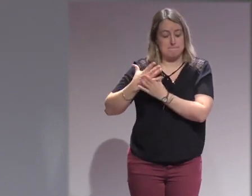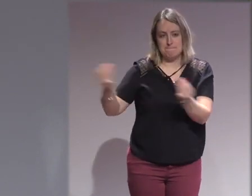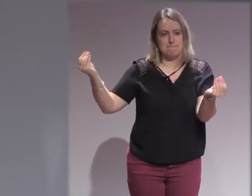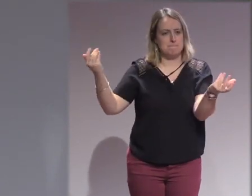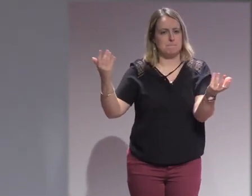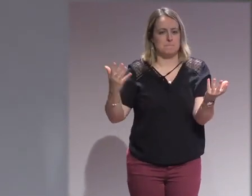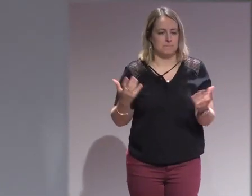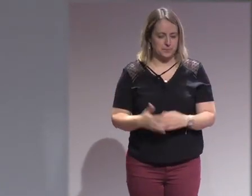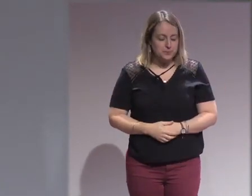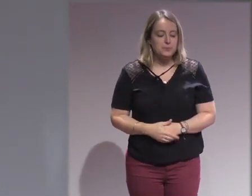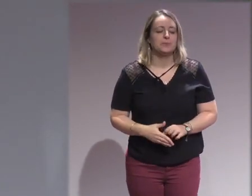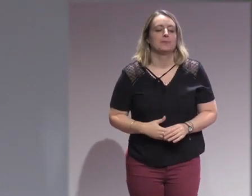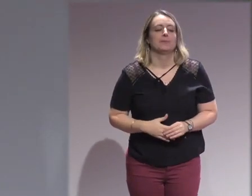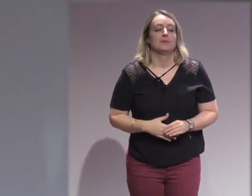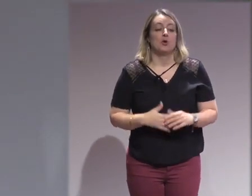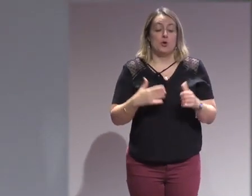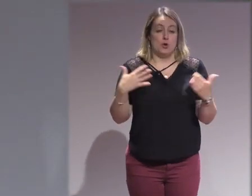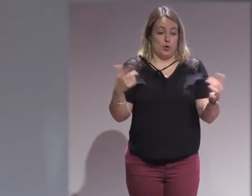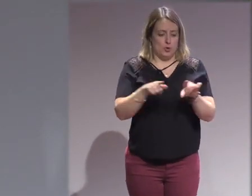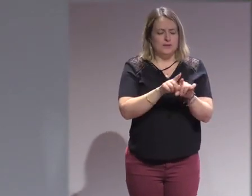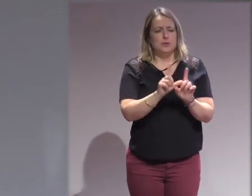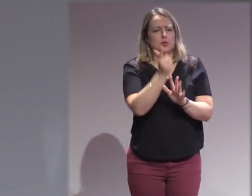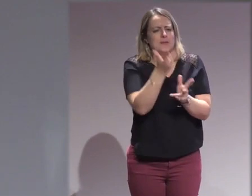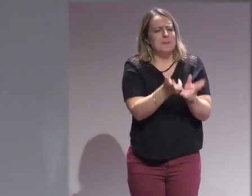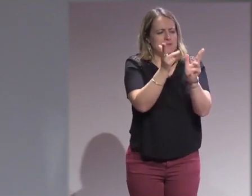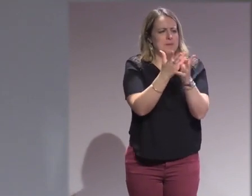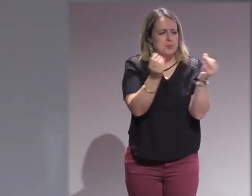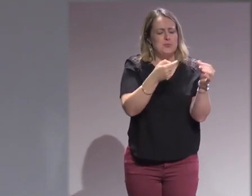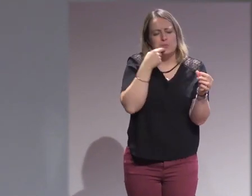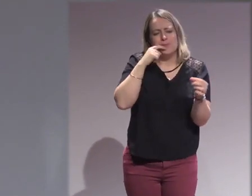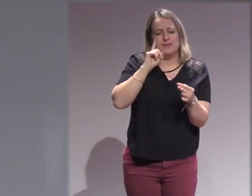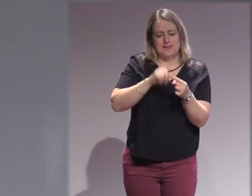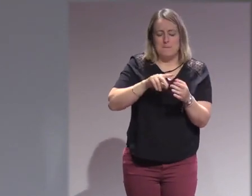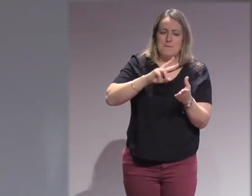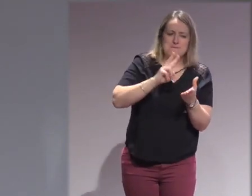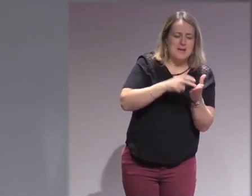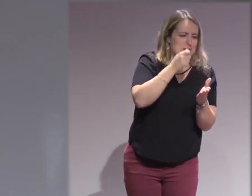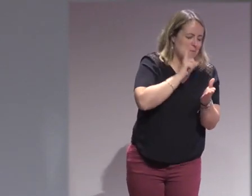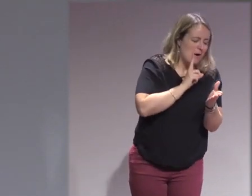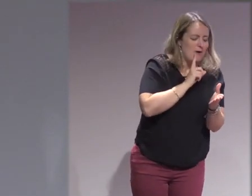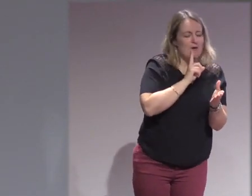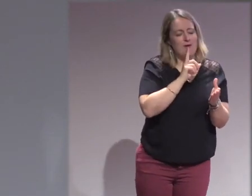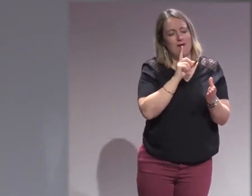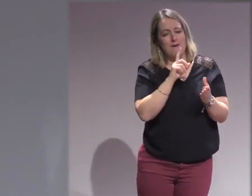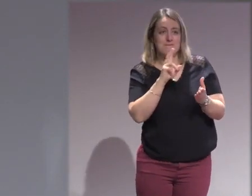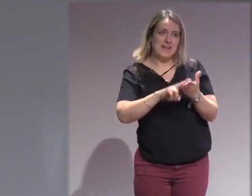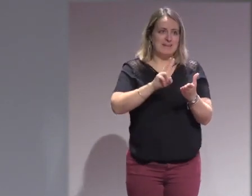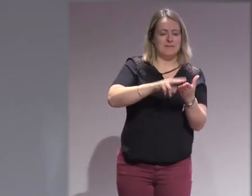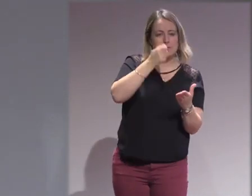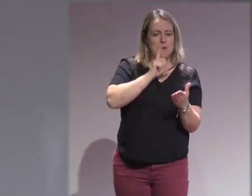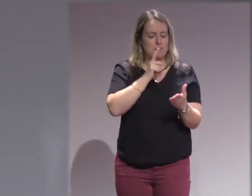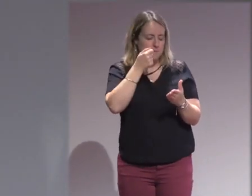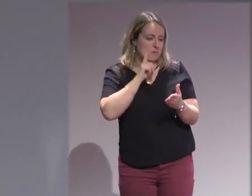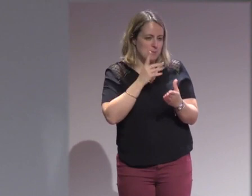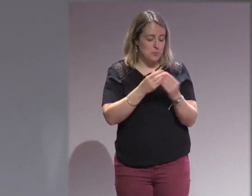aujourd'hui. On retrouve beaucoup, dans le deuxième extrait aussi, l'enjeu des vrais parents, les véritables parents, etc. Et